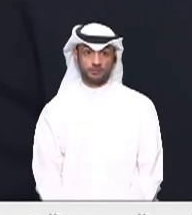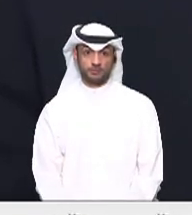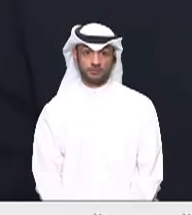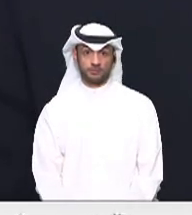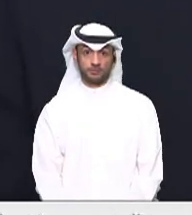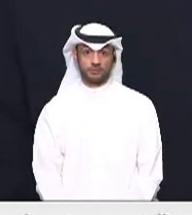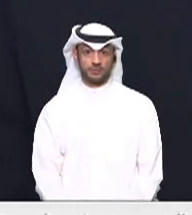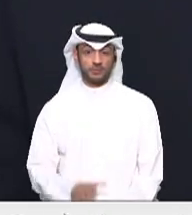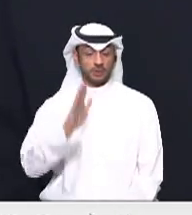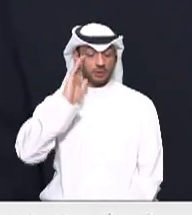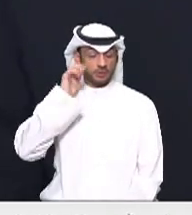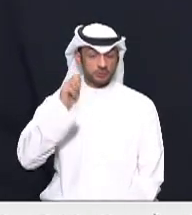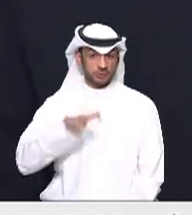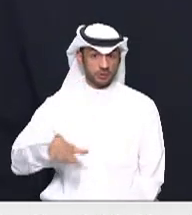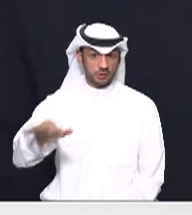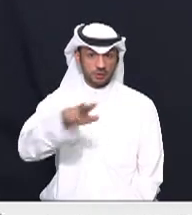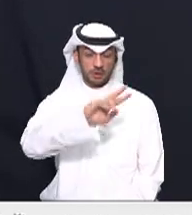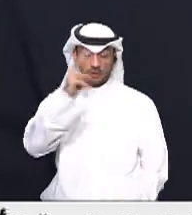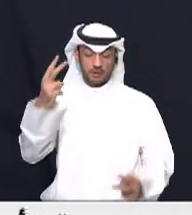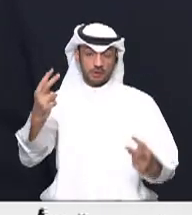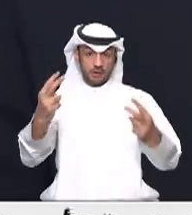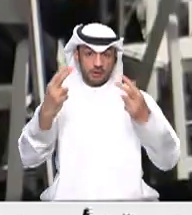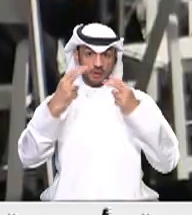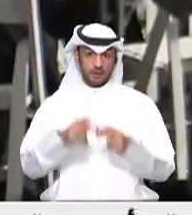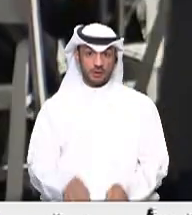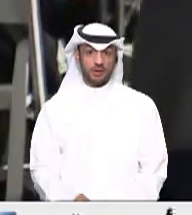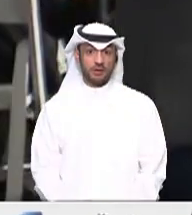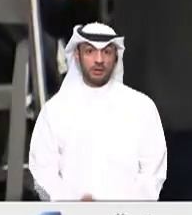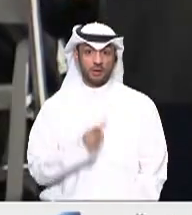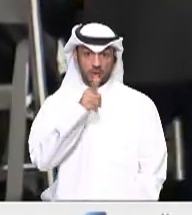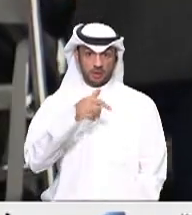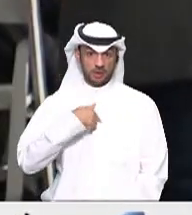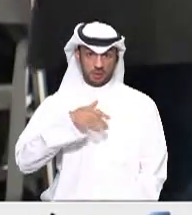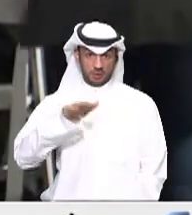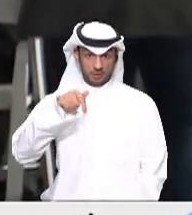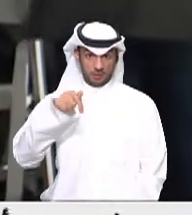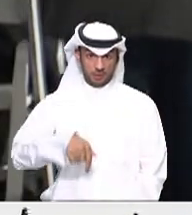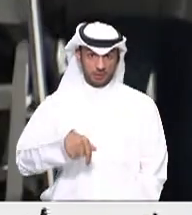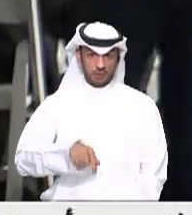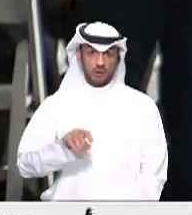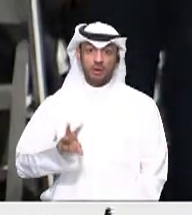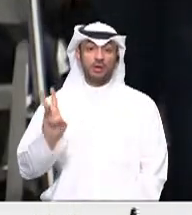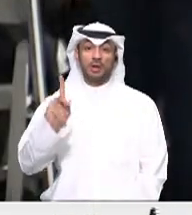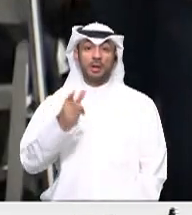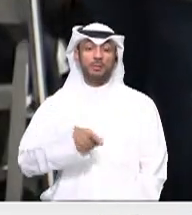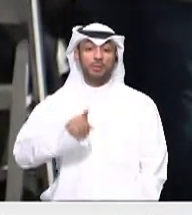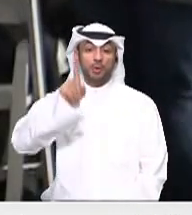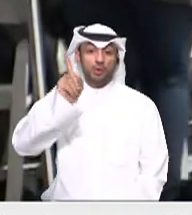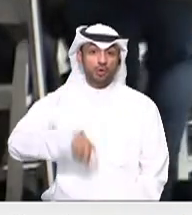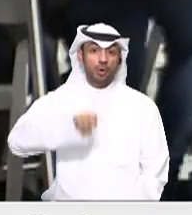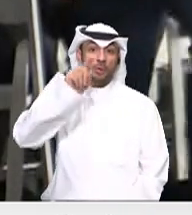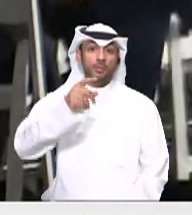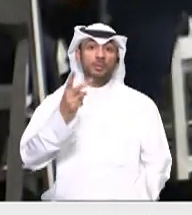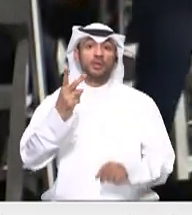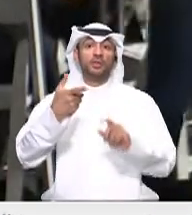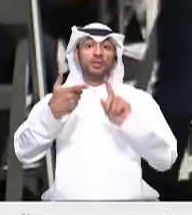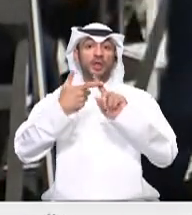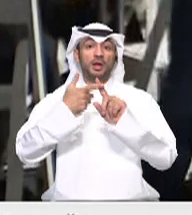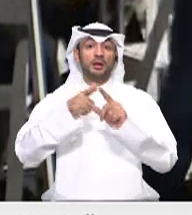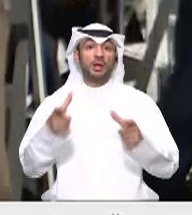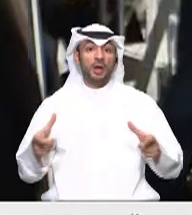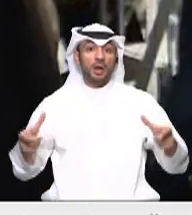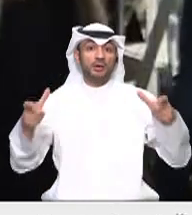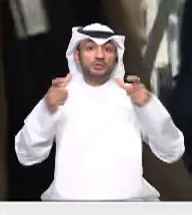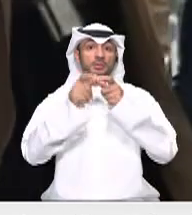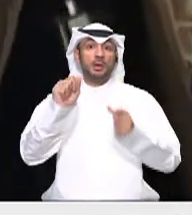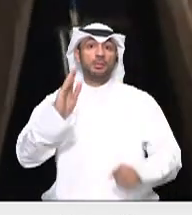شكرا بسام، وأهلا بالمشاهدين الكرام. بسام، نحن اليوم في اليوم الثاني لقمة المستقبل. قمة